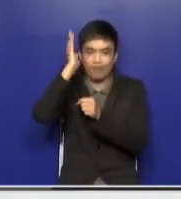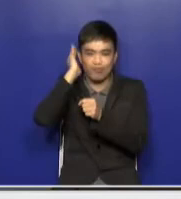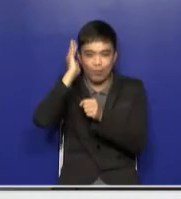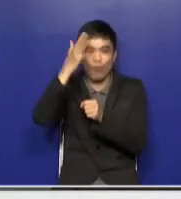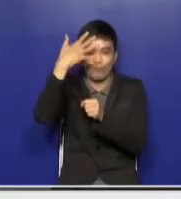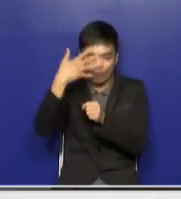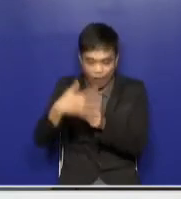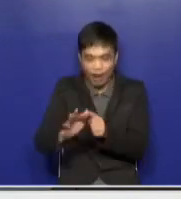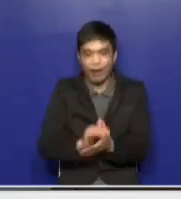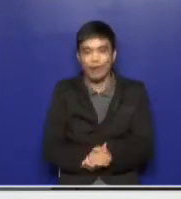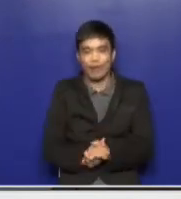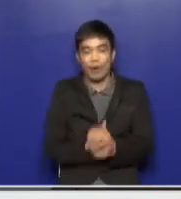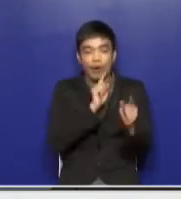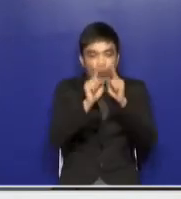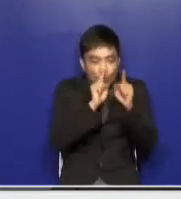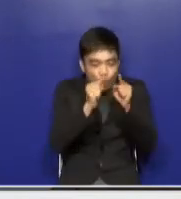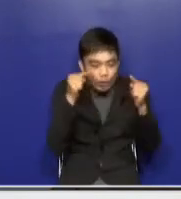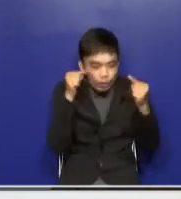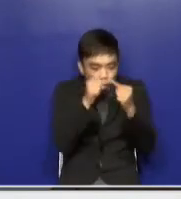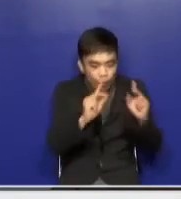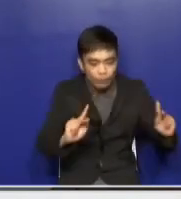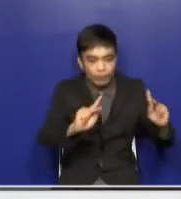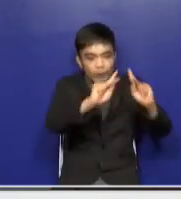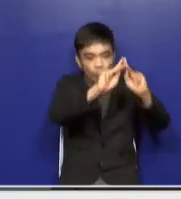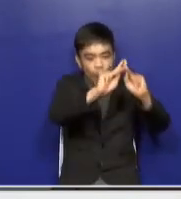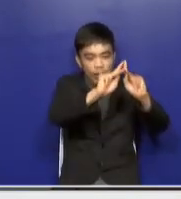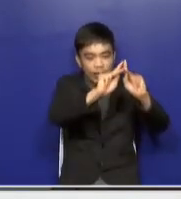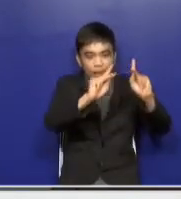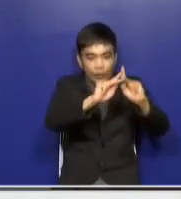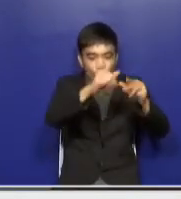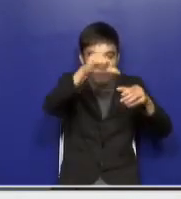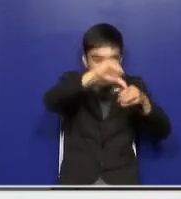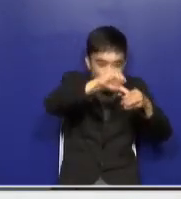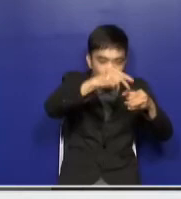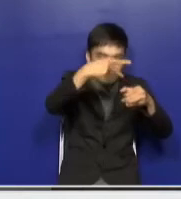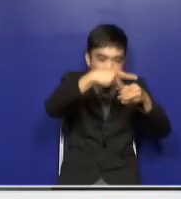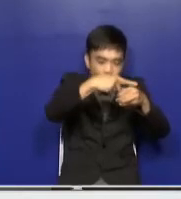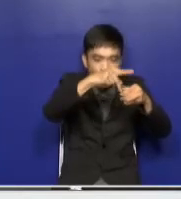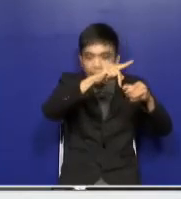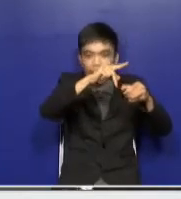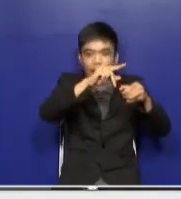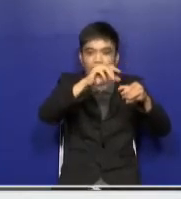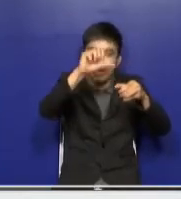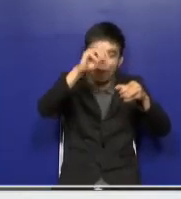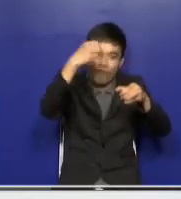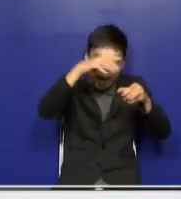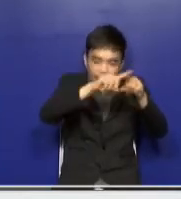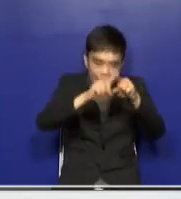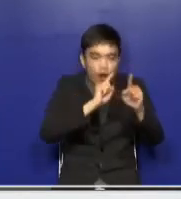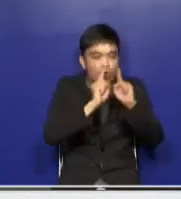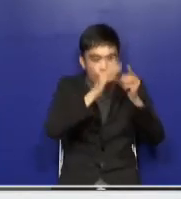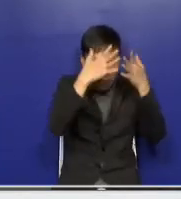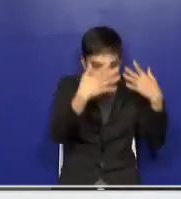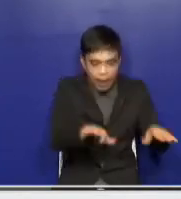ว่าได้ประสานกับทางกระทรวงพลังงานแล้วในเรื่องของการปรับโครงสร้างราคาพลังงานนะครับแล้วก็ผมเข้าใจว่าขณะนี้เองเนี่ย